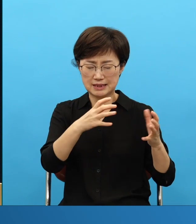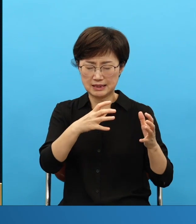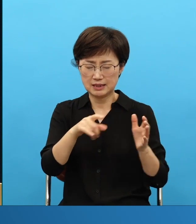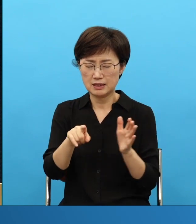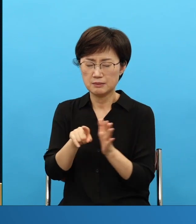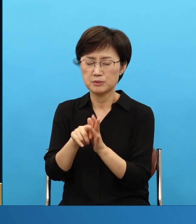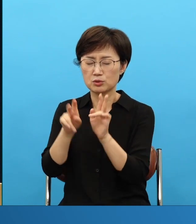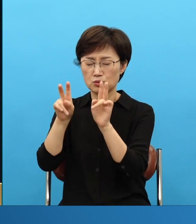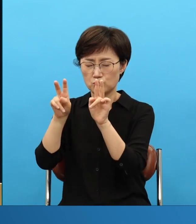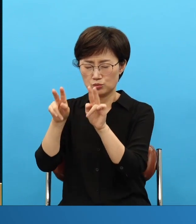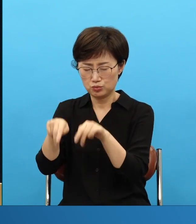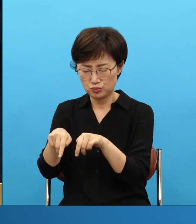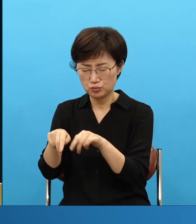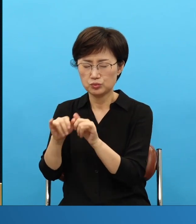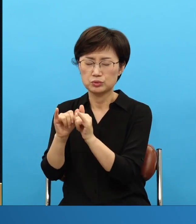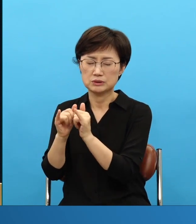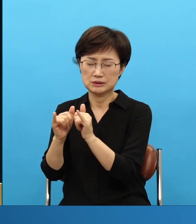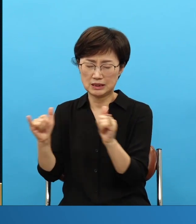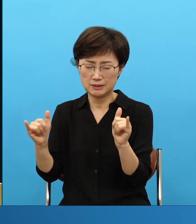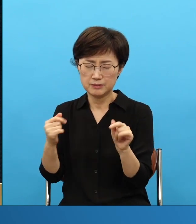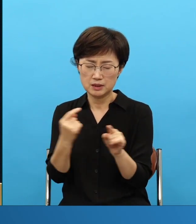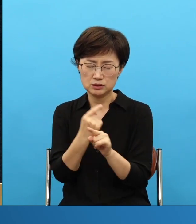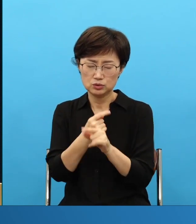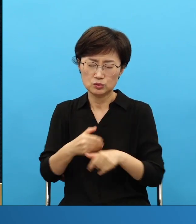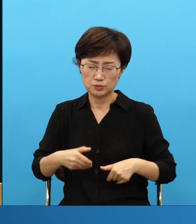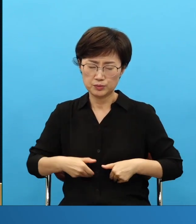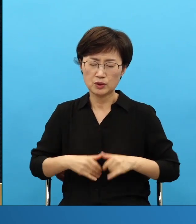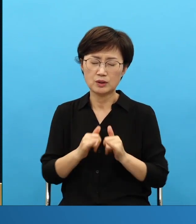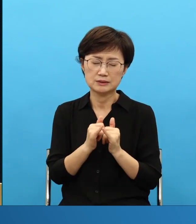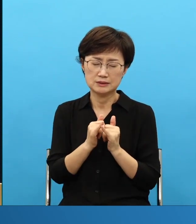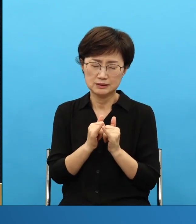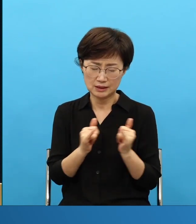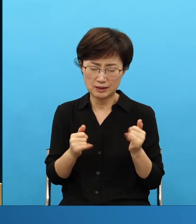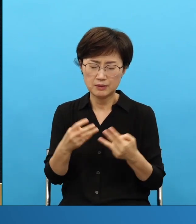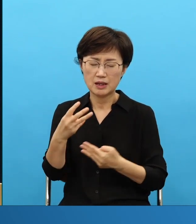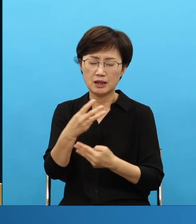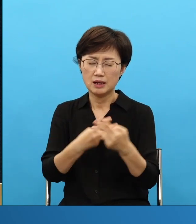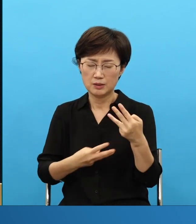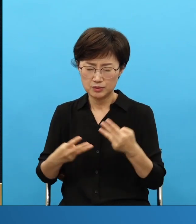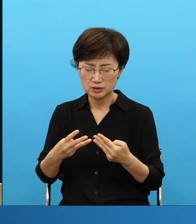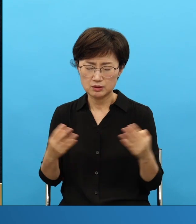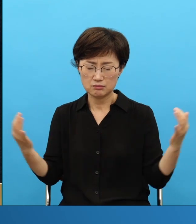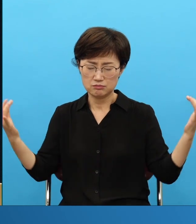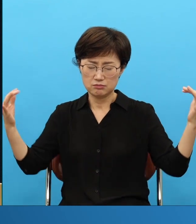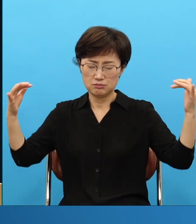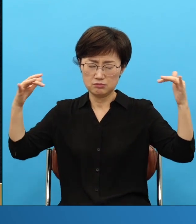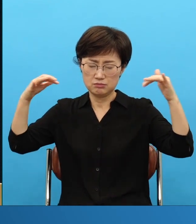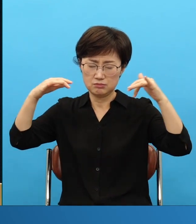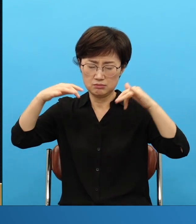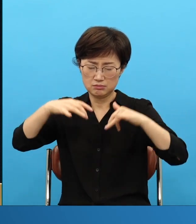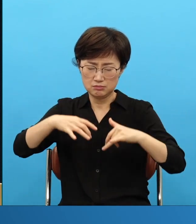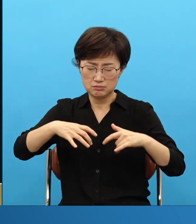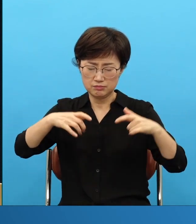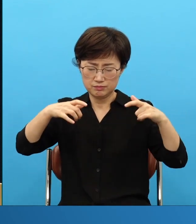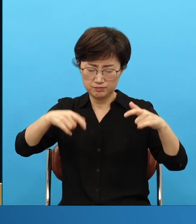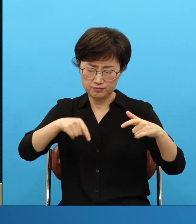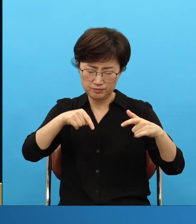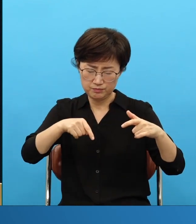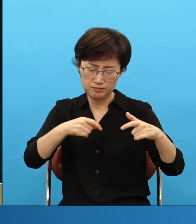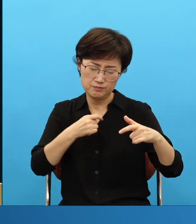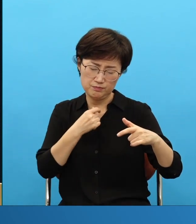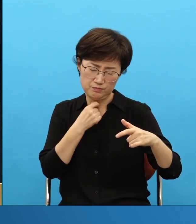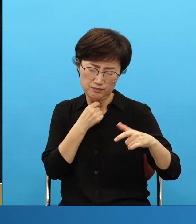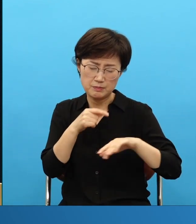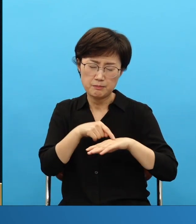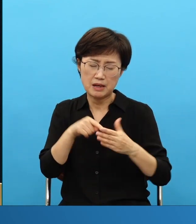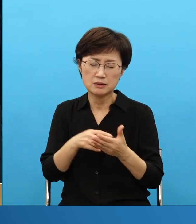불신자와 치유 대상자와 렘넌트들이 몰려드는 귀중한 예물이 되게 해 주옵소서.